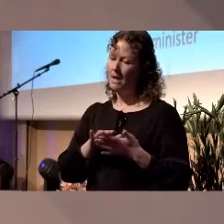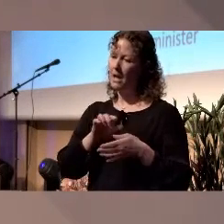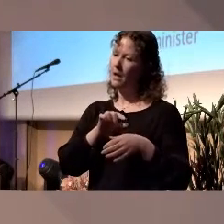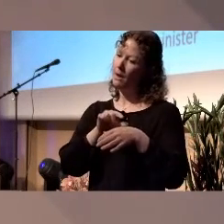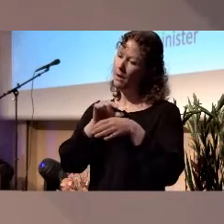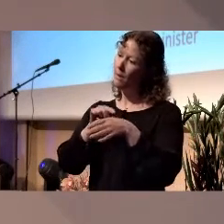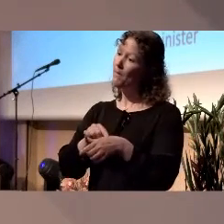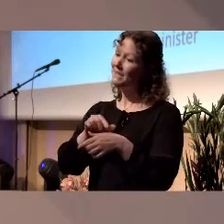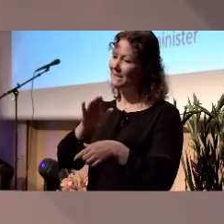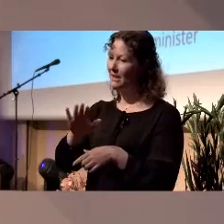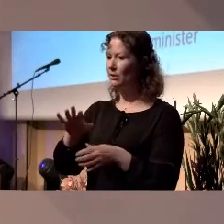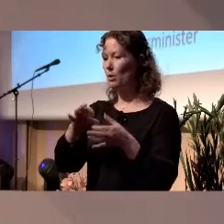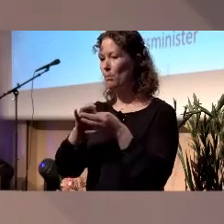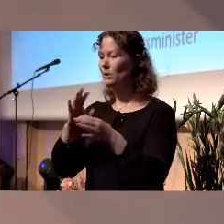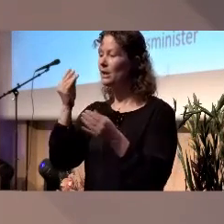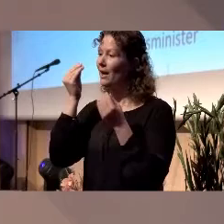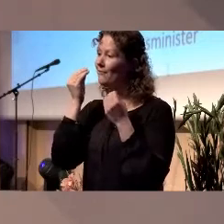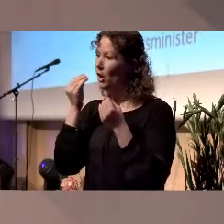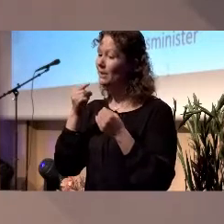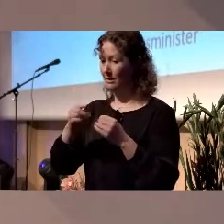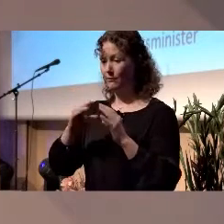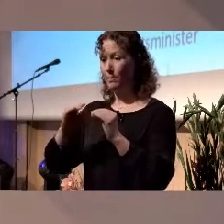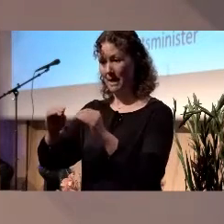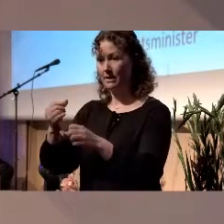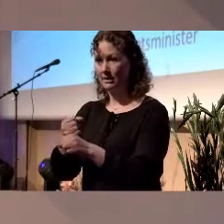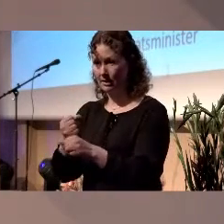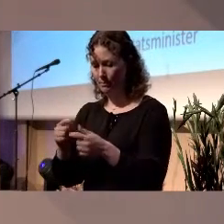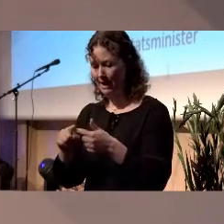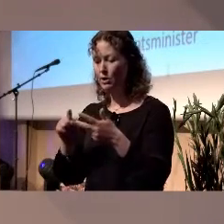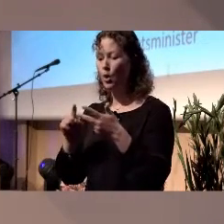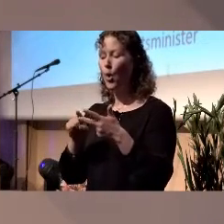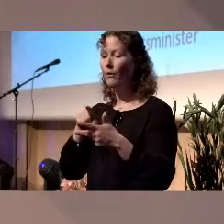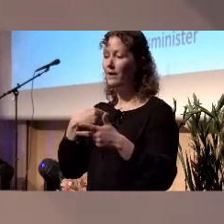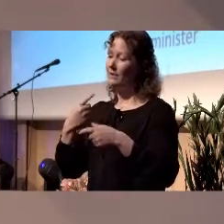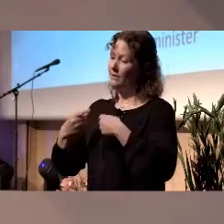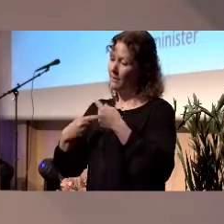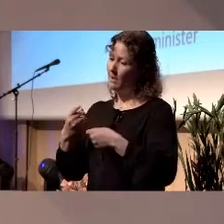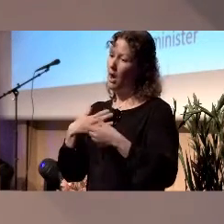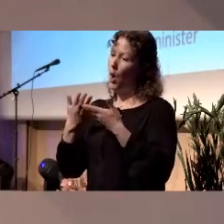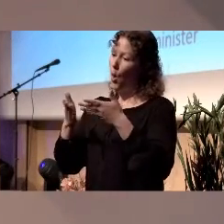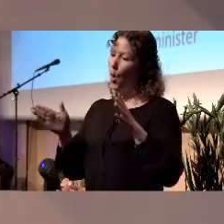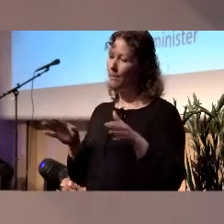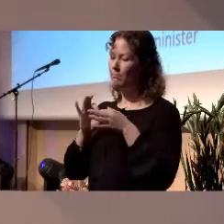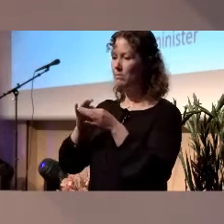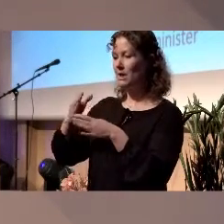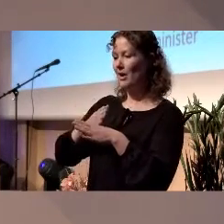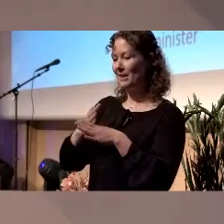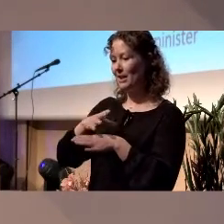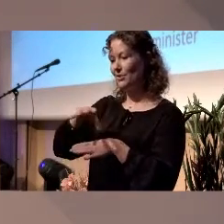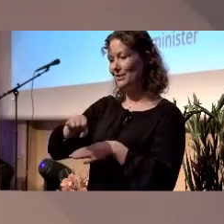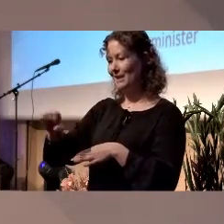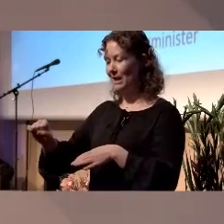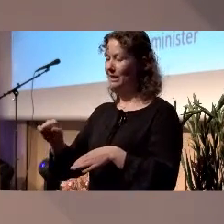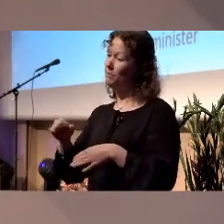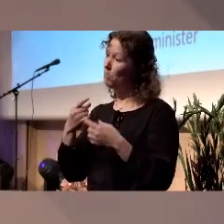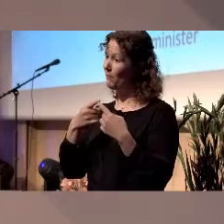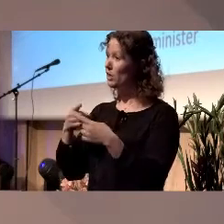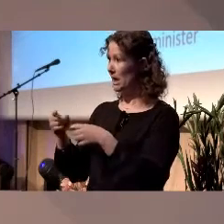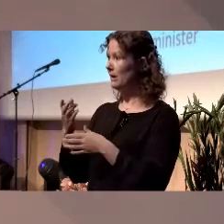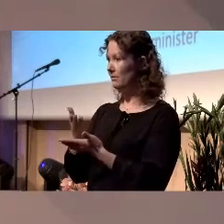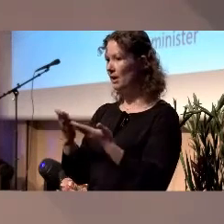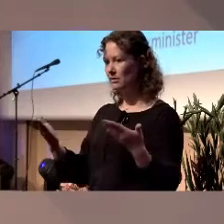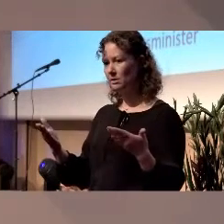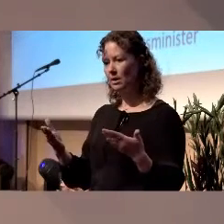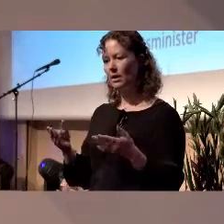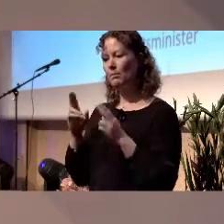pårørendes erfaringer i forbedringsarbeidet. At vi fortsatt har stor åpenhet om kvalitet og tilgjengelighet på ulike tjenester. Men